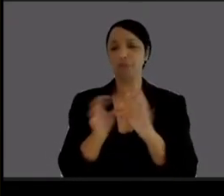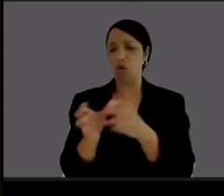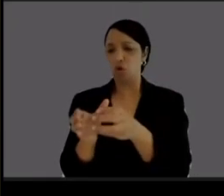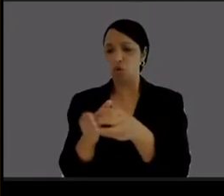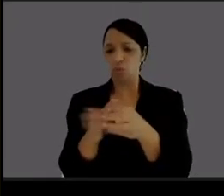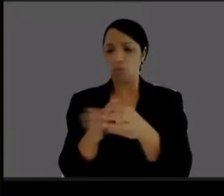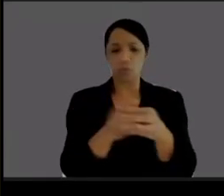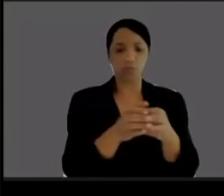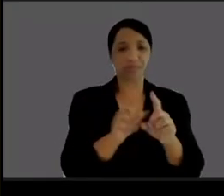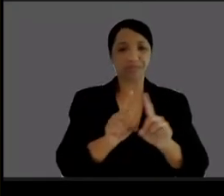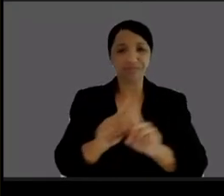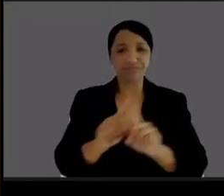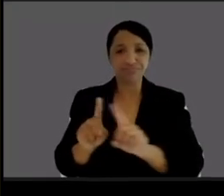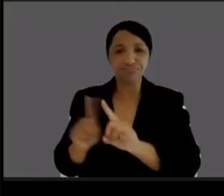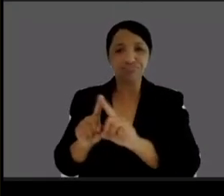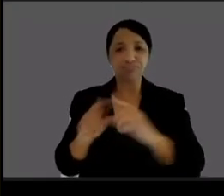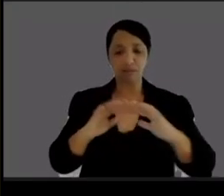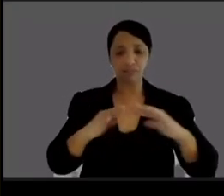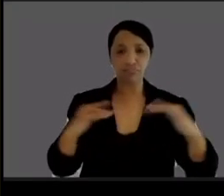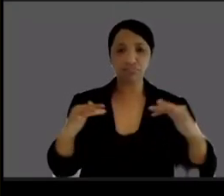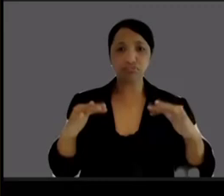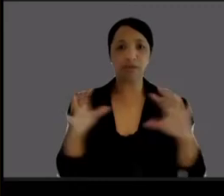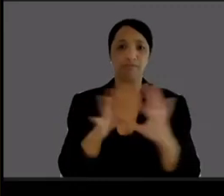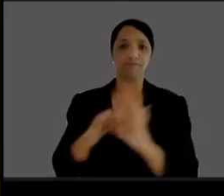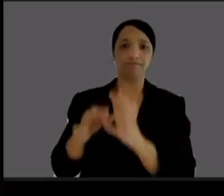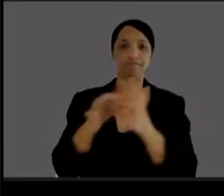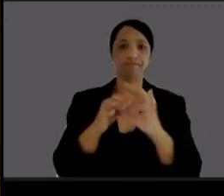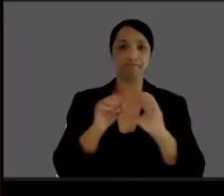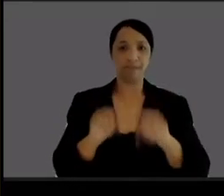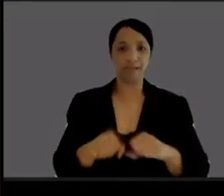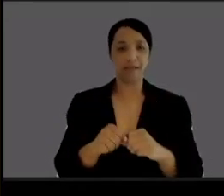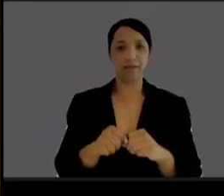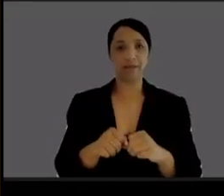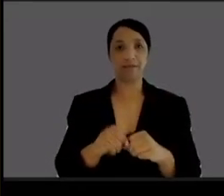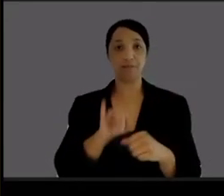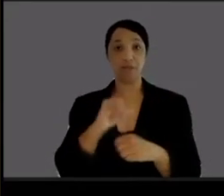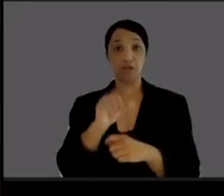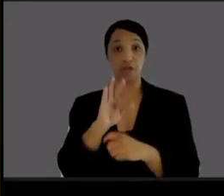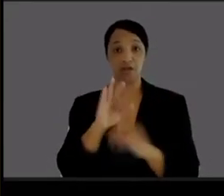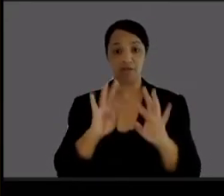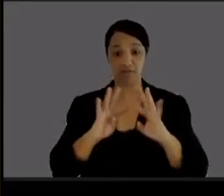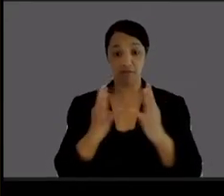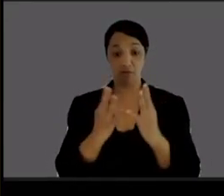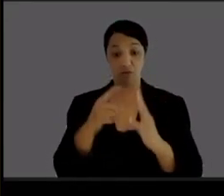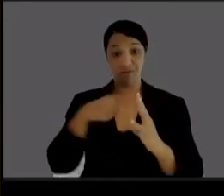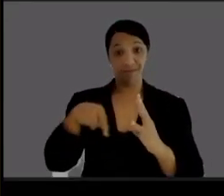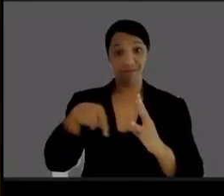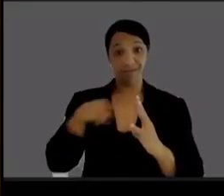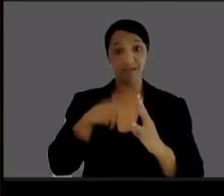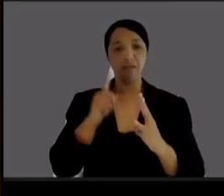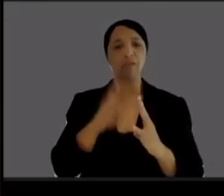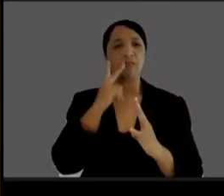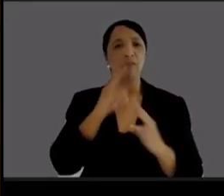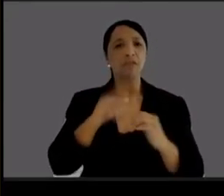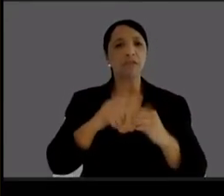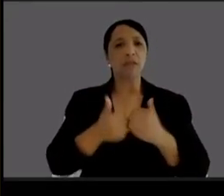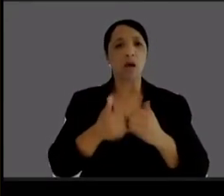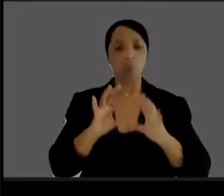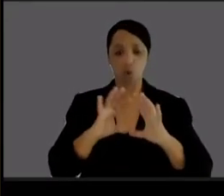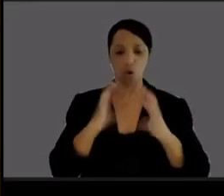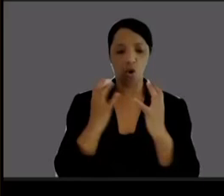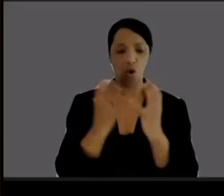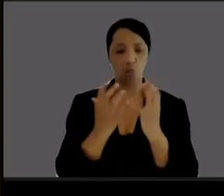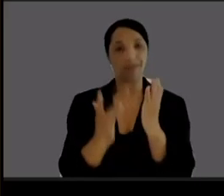ググループや背景は関係ありませんigfはさらにえその役割を強化しえグローバルな